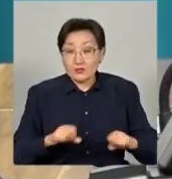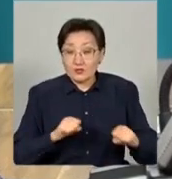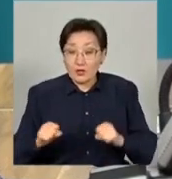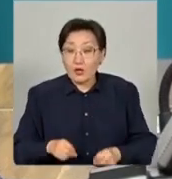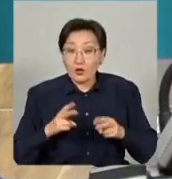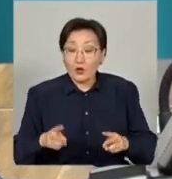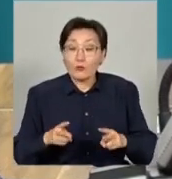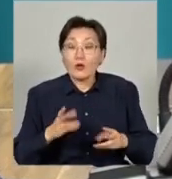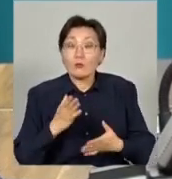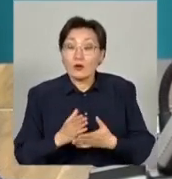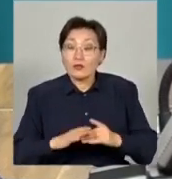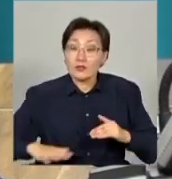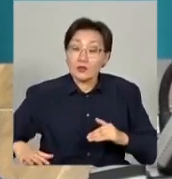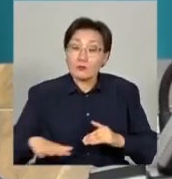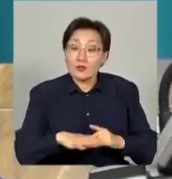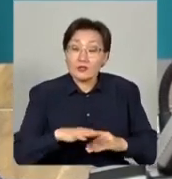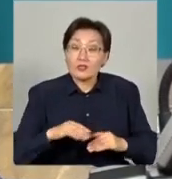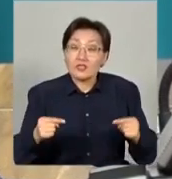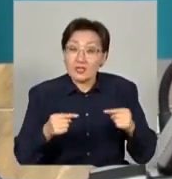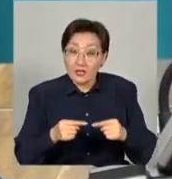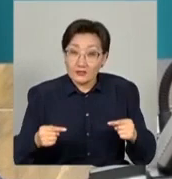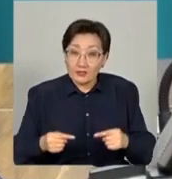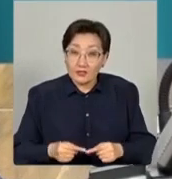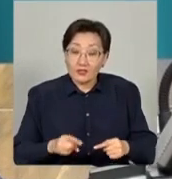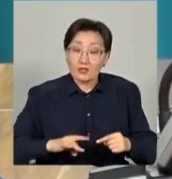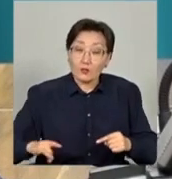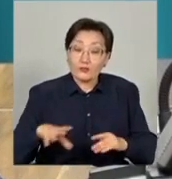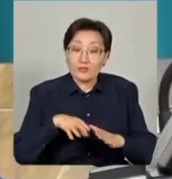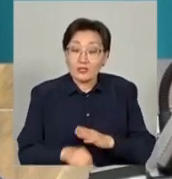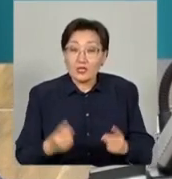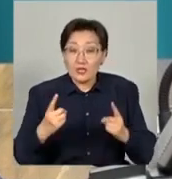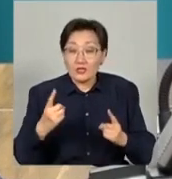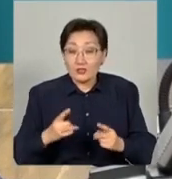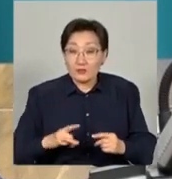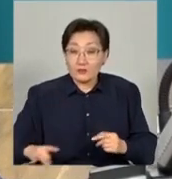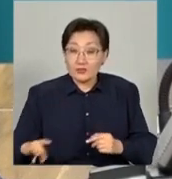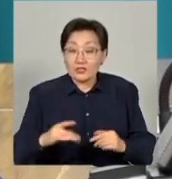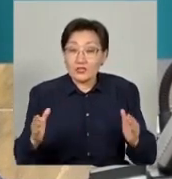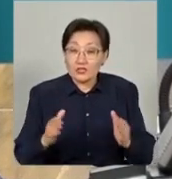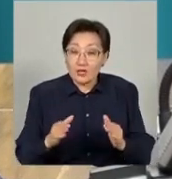үшін нақтыланған сейсмикалық аудандастыру картасы және ірі елді мекендер үшін шағын